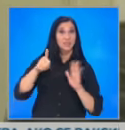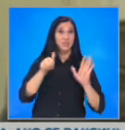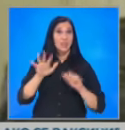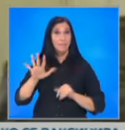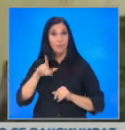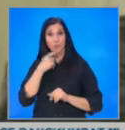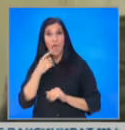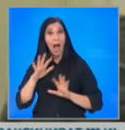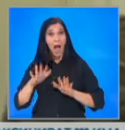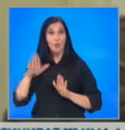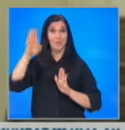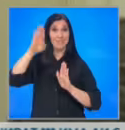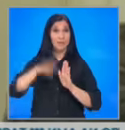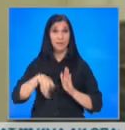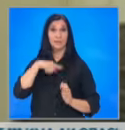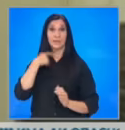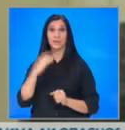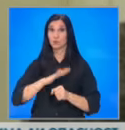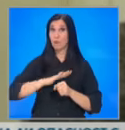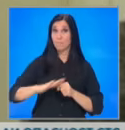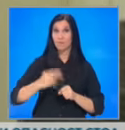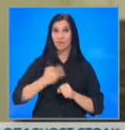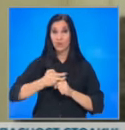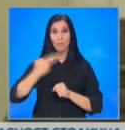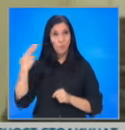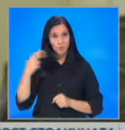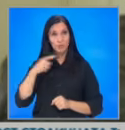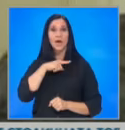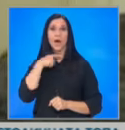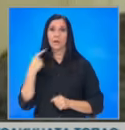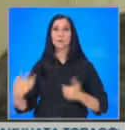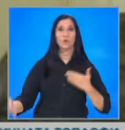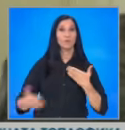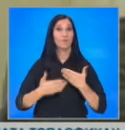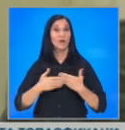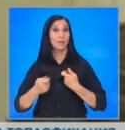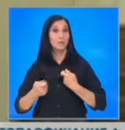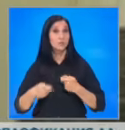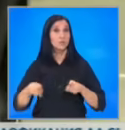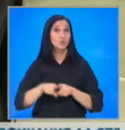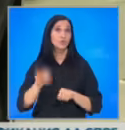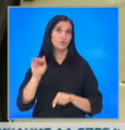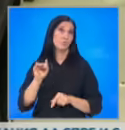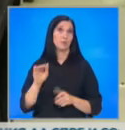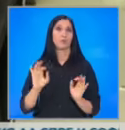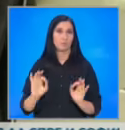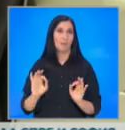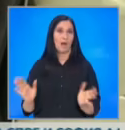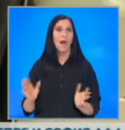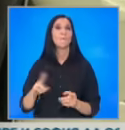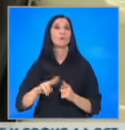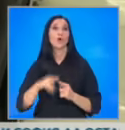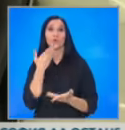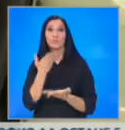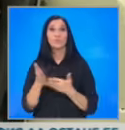ако намалиме риска от запълване на болници, риска от затваряне на бизнеси също ще бъде така. Петков обяви, че